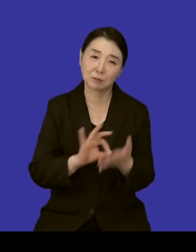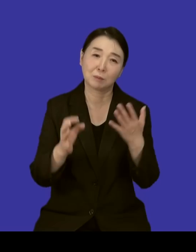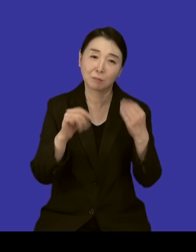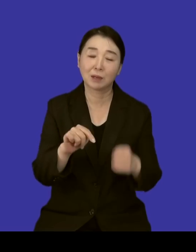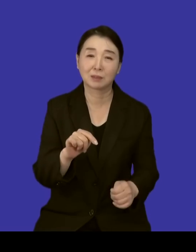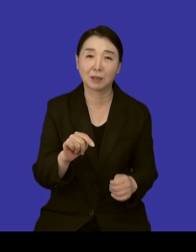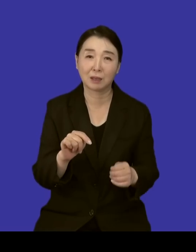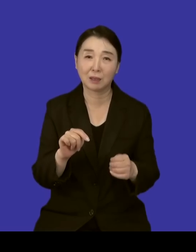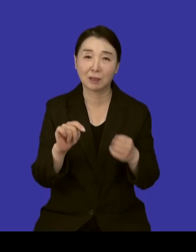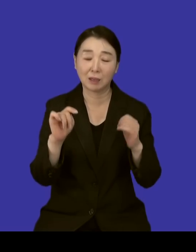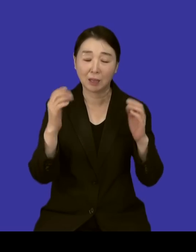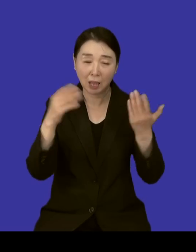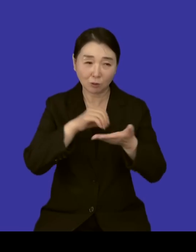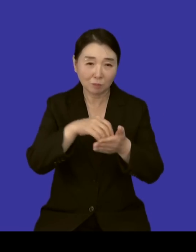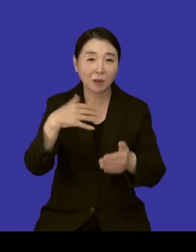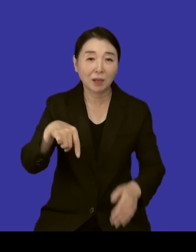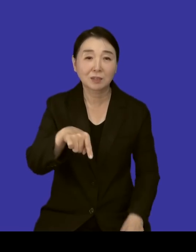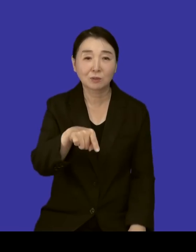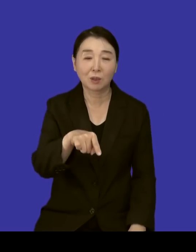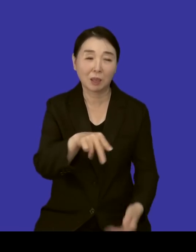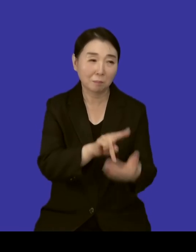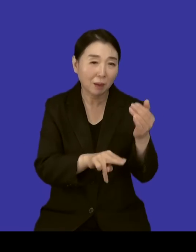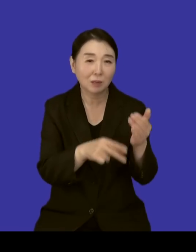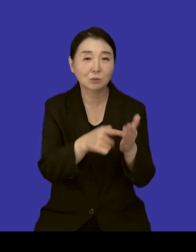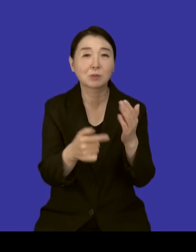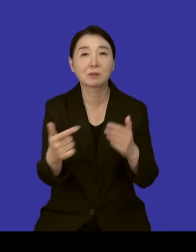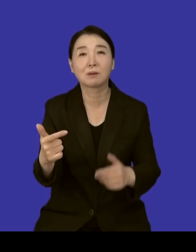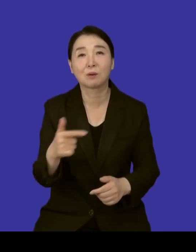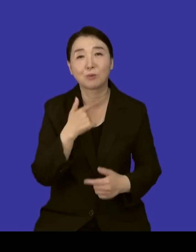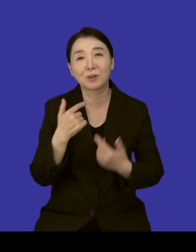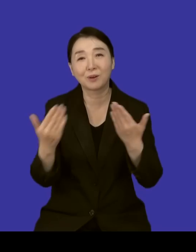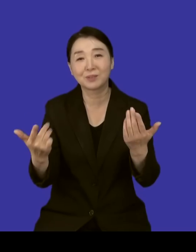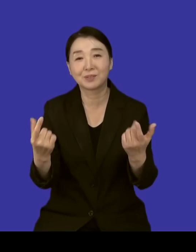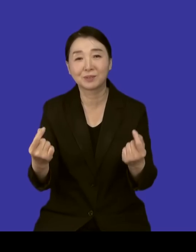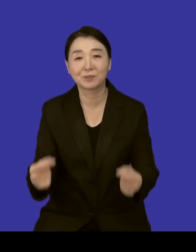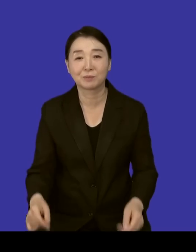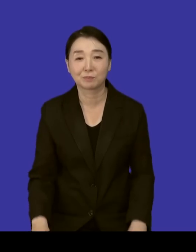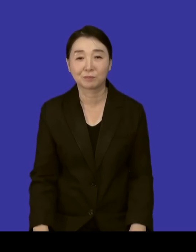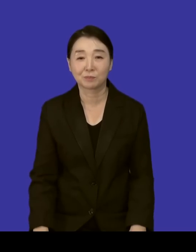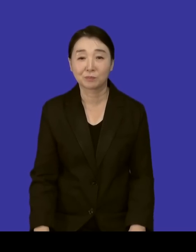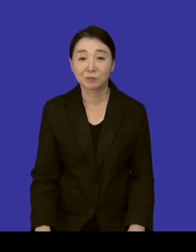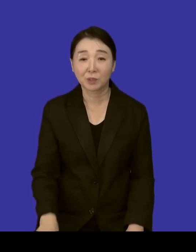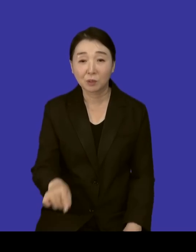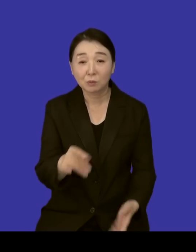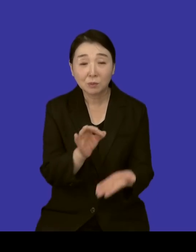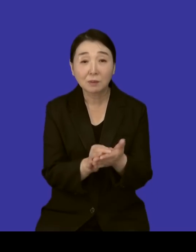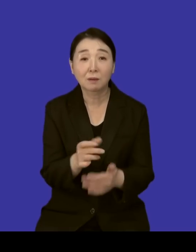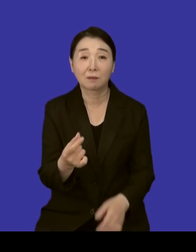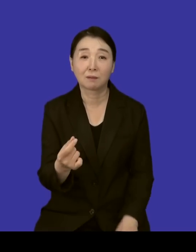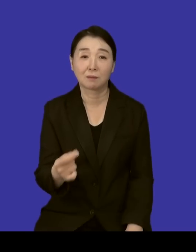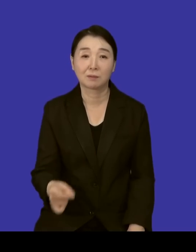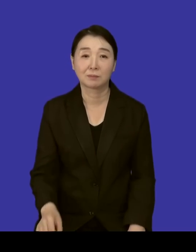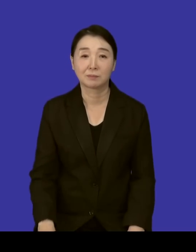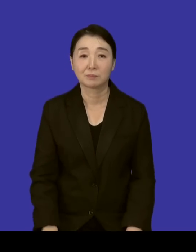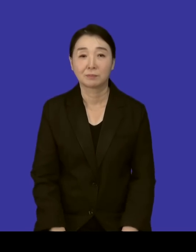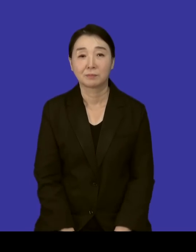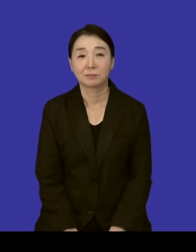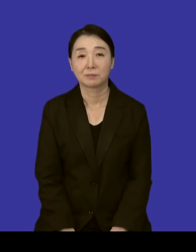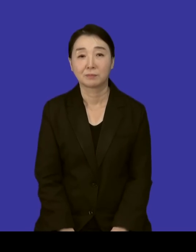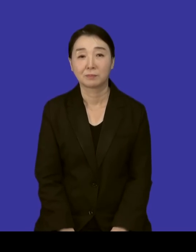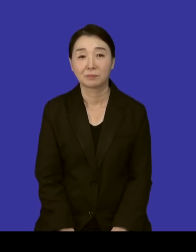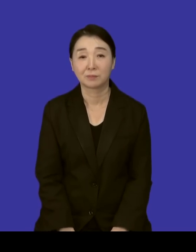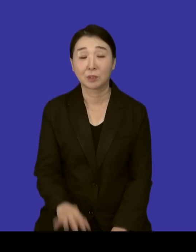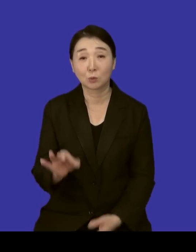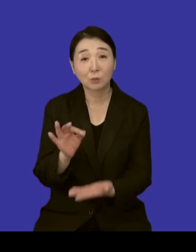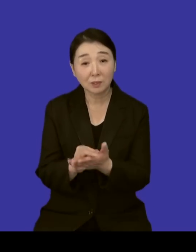미취학 아이들이니까 아, 팔수록 손해. 우리가 그러니까 헌신하는 거야. 예, 이게 예. 지금 값이 우리가 되게 싼데요? 우리들 교회가 진짜 그렇죠. 이거는 값이 싸요,